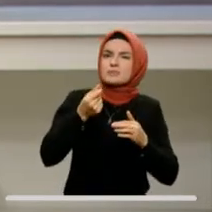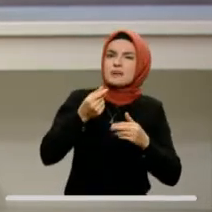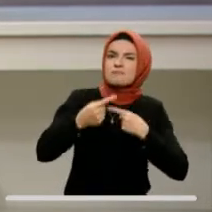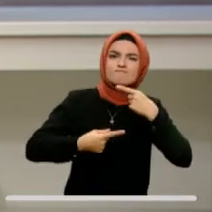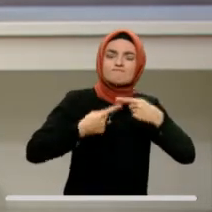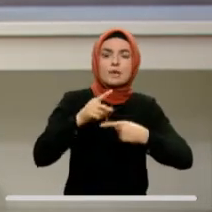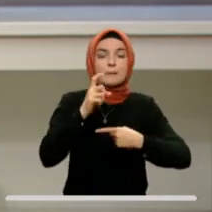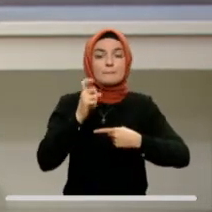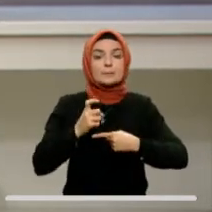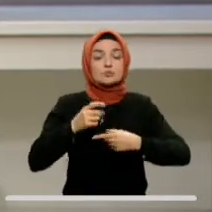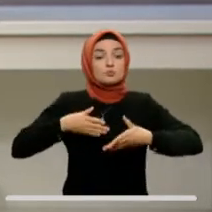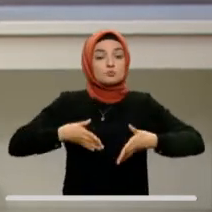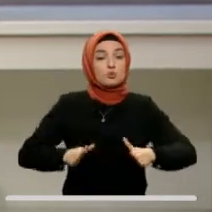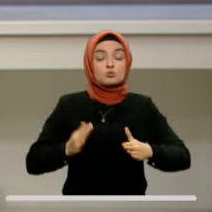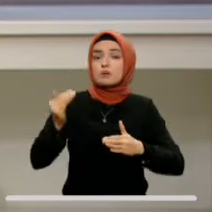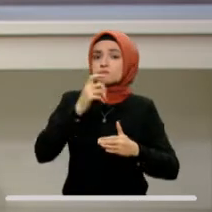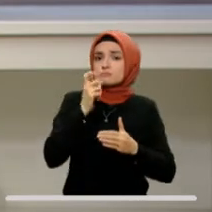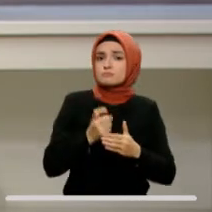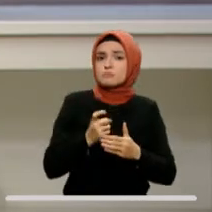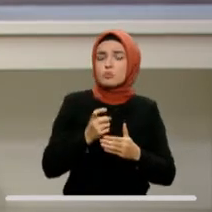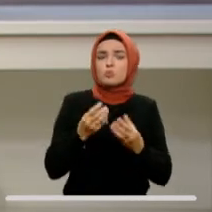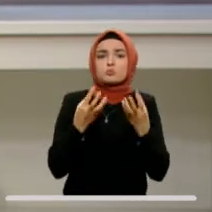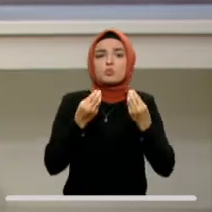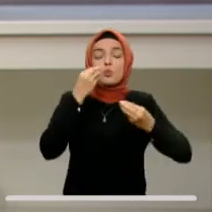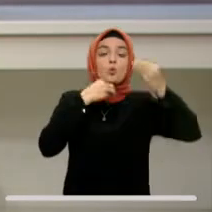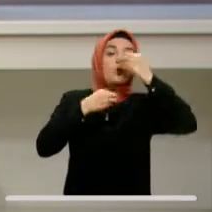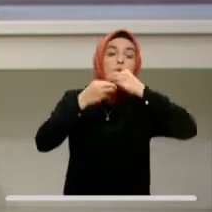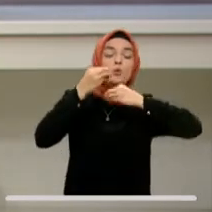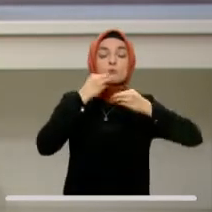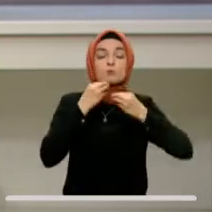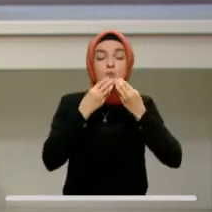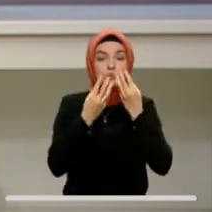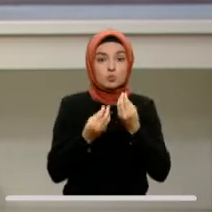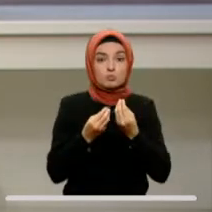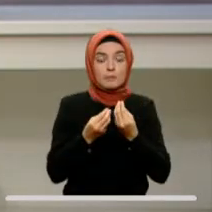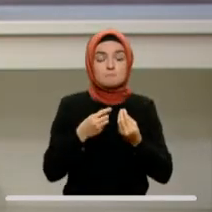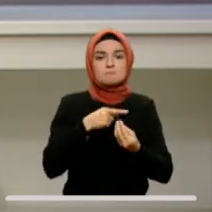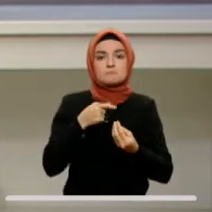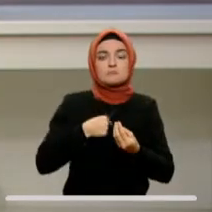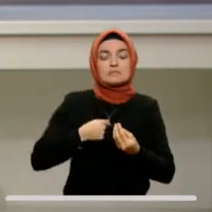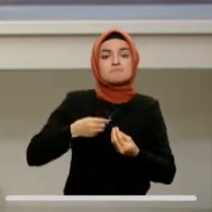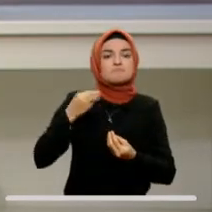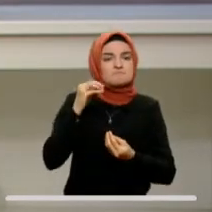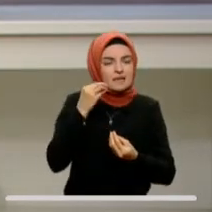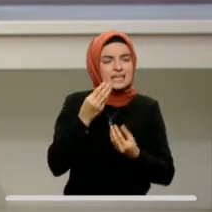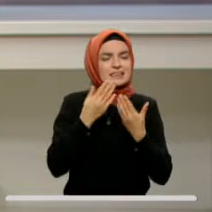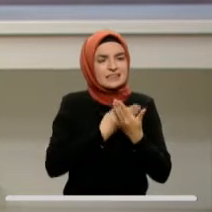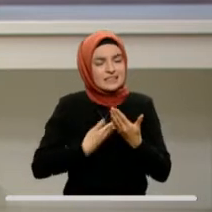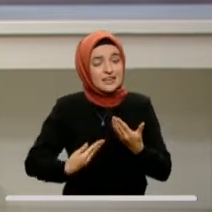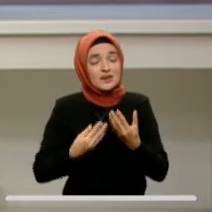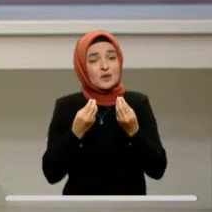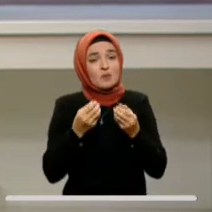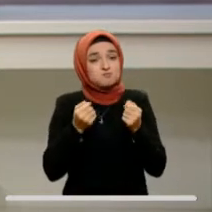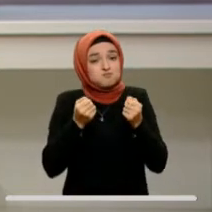midir, doğuştan mı gelir? Mesela o çok yeme, iştahlı olma, biz bebekken severiz, böyle hafif toplu çocuk, ne güzel yiyor deriz.